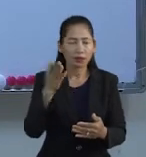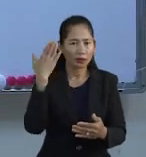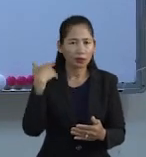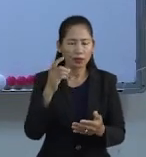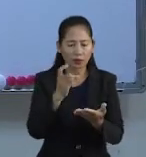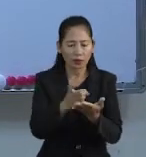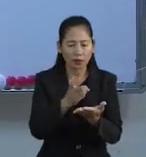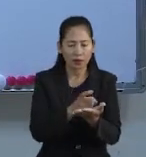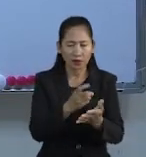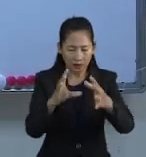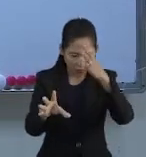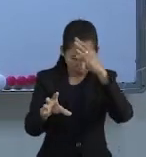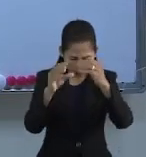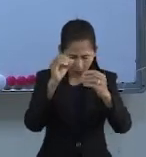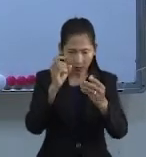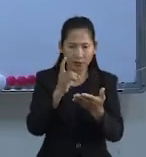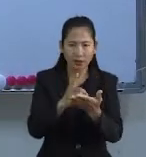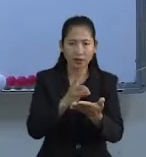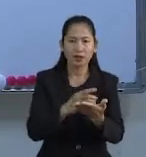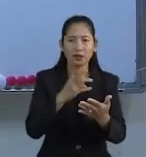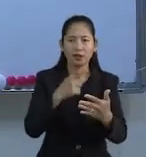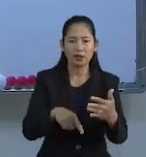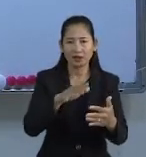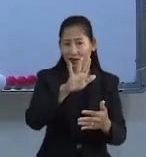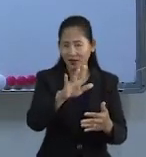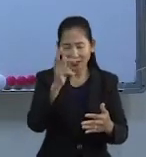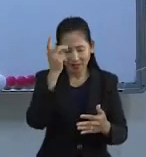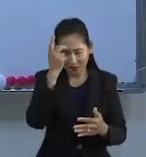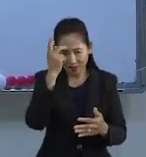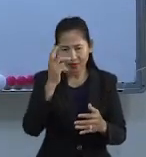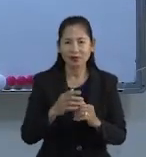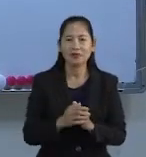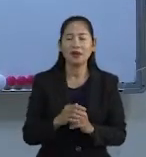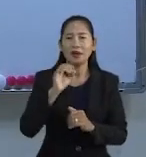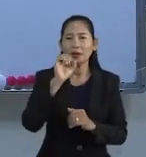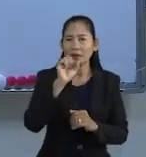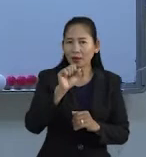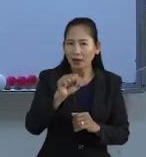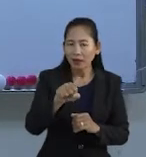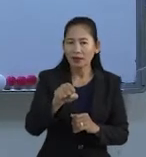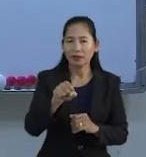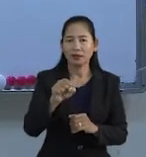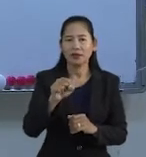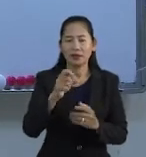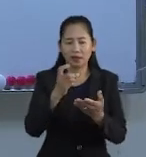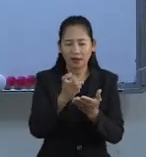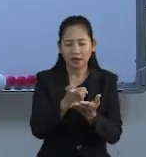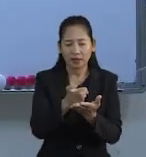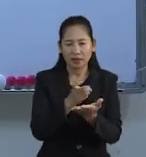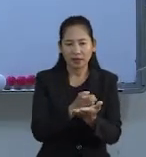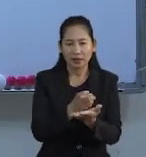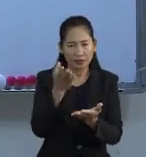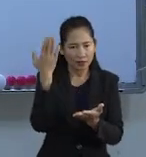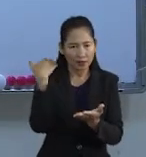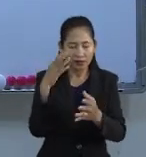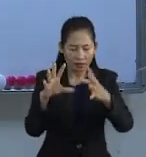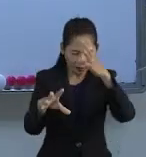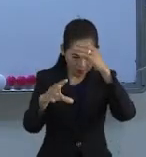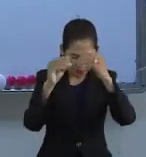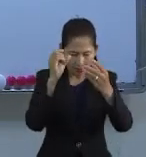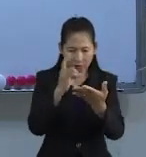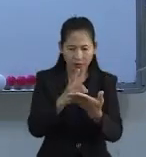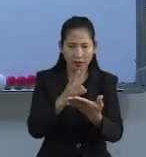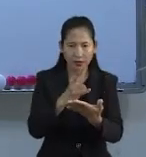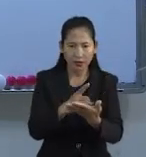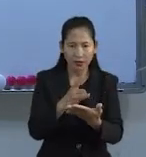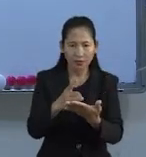muốn cần được chia dưỡng điên đau mê điên ấy con bà cô kết tình mới con bà cần được chia dưỡng ngày muốn dưỡng riêng mê